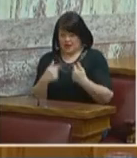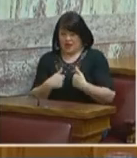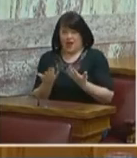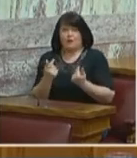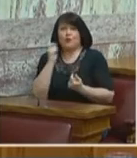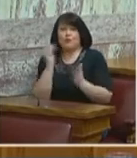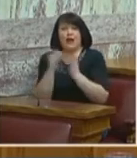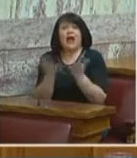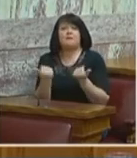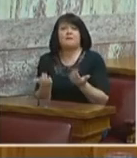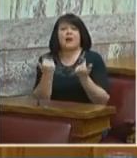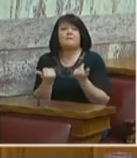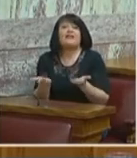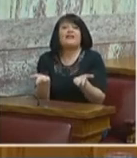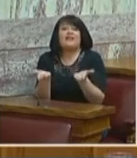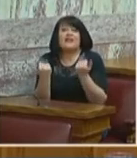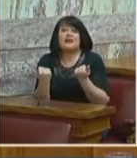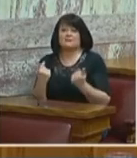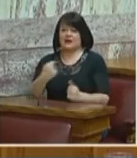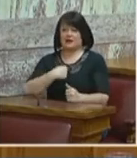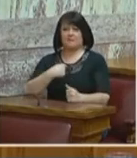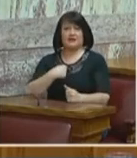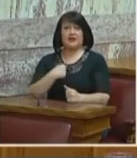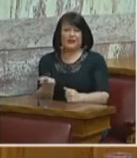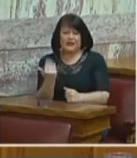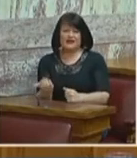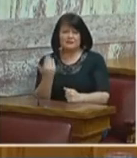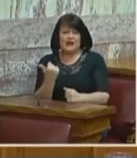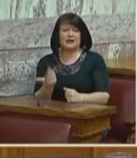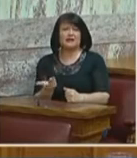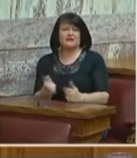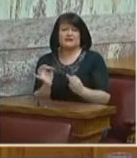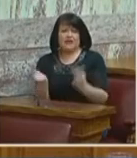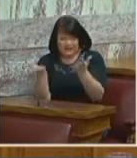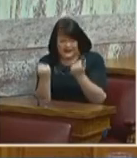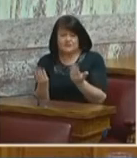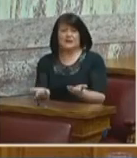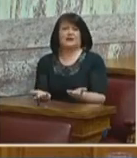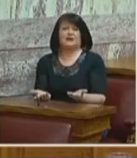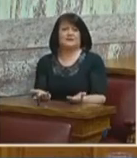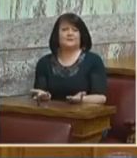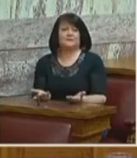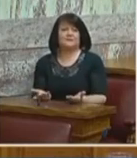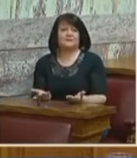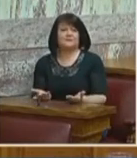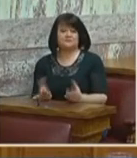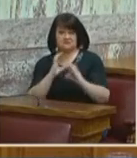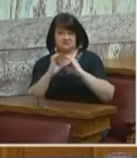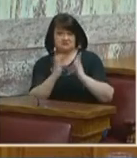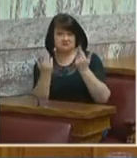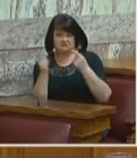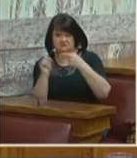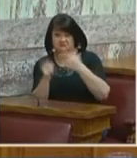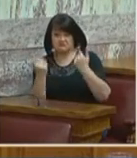μου. Δεν υπάρχω για τον κύριο Αντιπρόεδρο της Νοβάρτης. Και ορθώς δεν υπάρχω. Ουδής διάβλος επικοινωνίας, ουδής λόγος